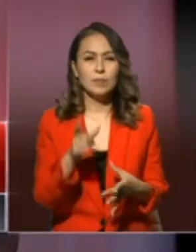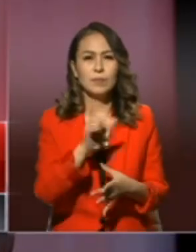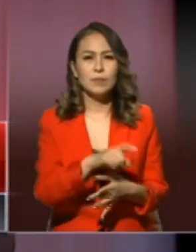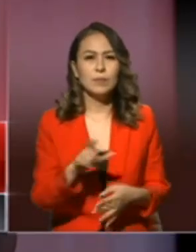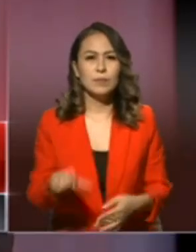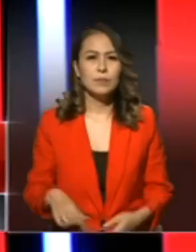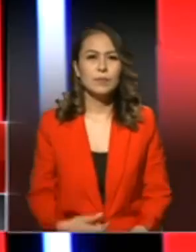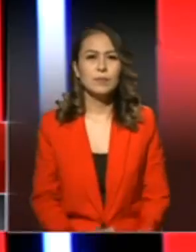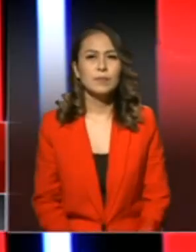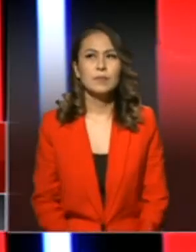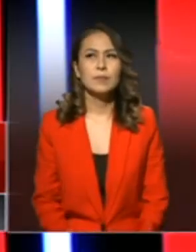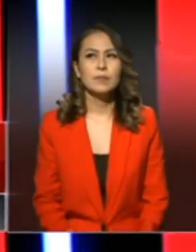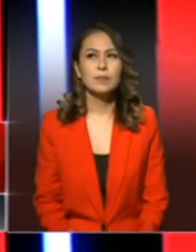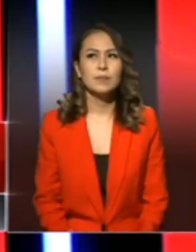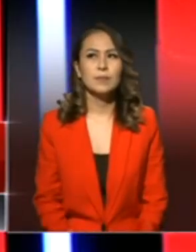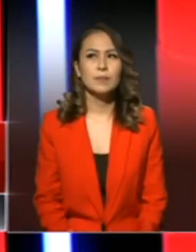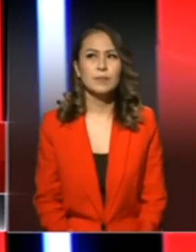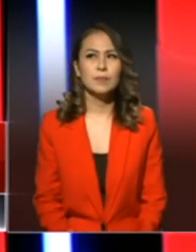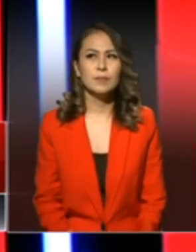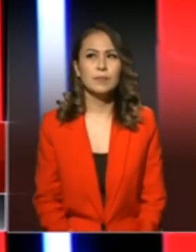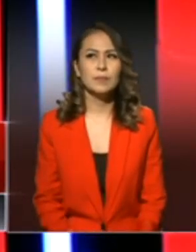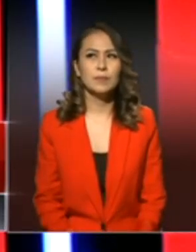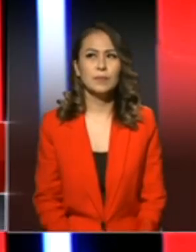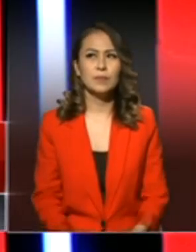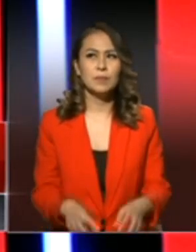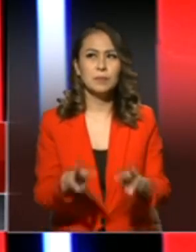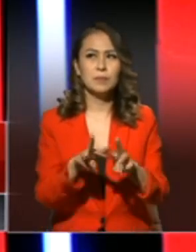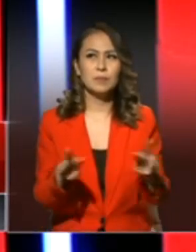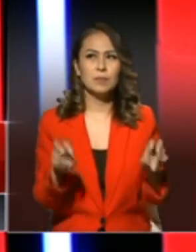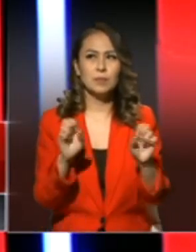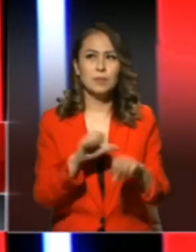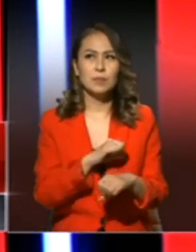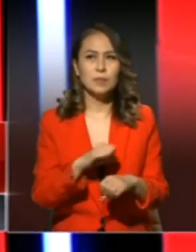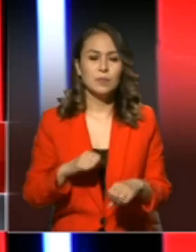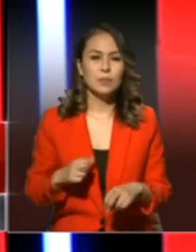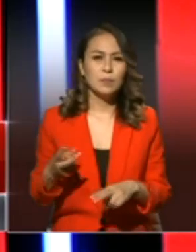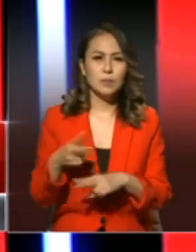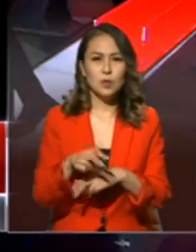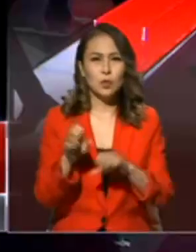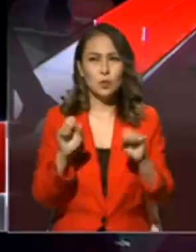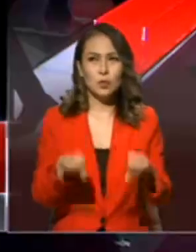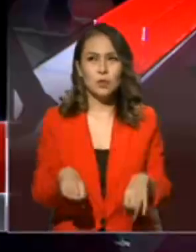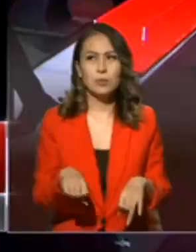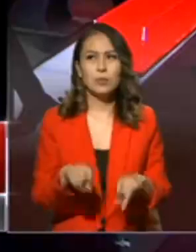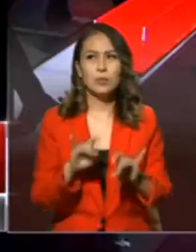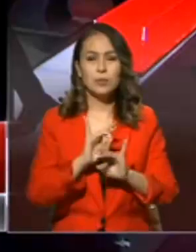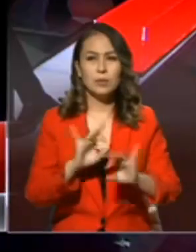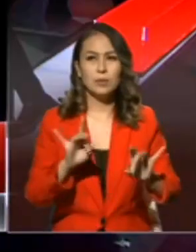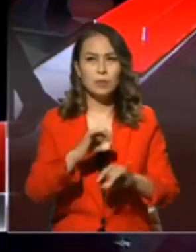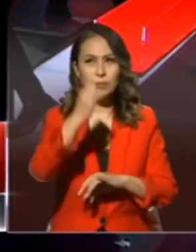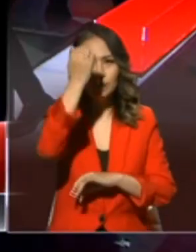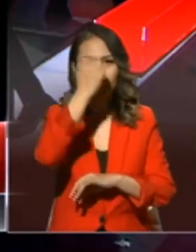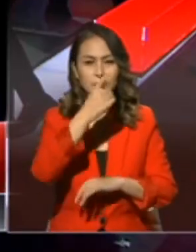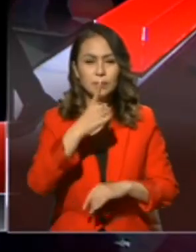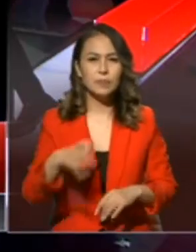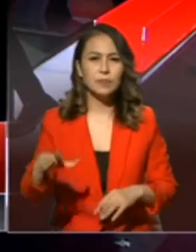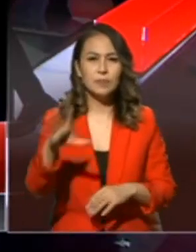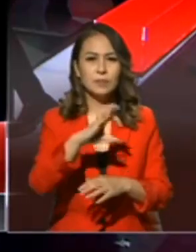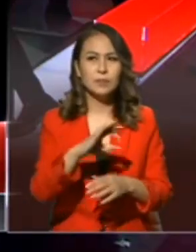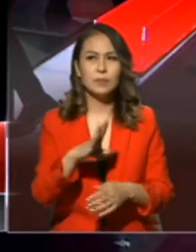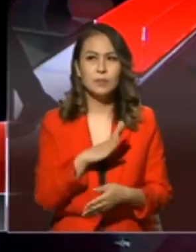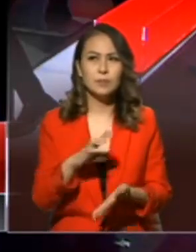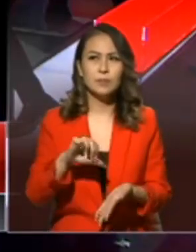десеңіз, дәл осы эфирге министрдің өзі келсе де болатын еді. Талқылап тұрып, жақсылап түсіндіретін, мысалға. Сіздер келіп жатсыздар, рахмет айтамыз.